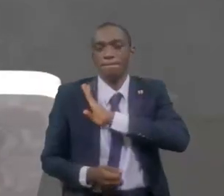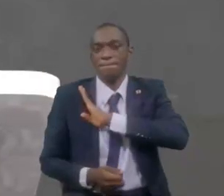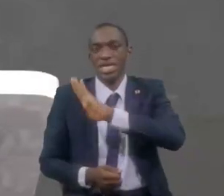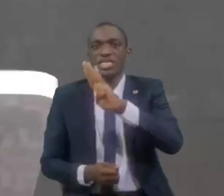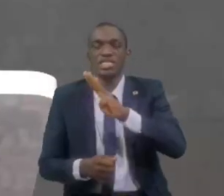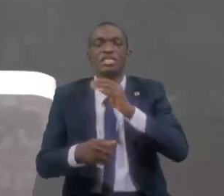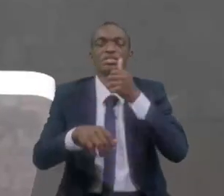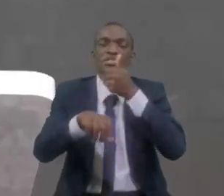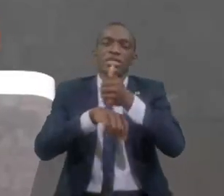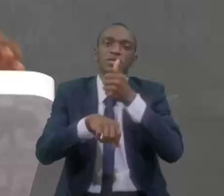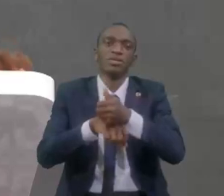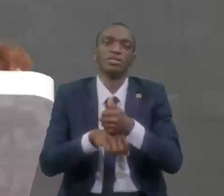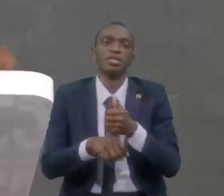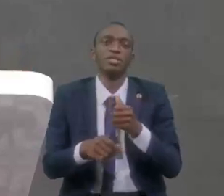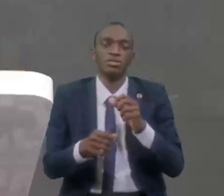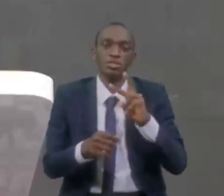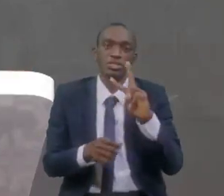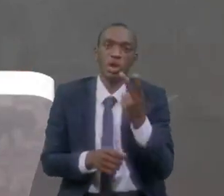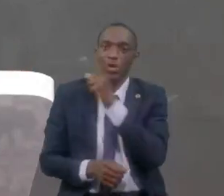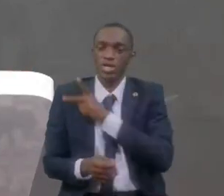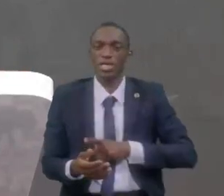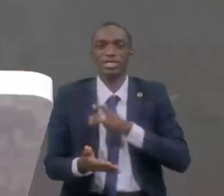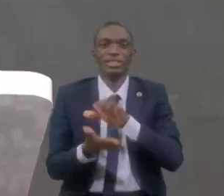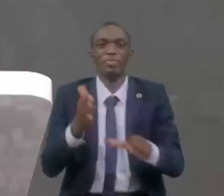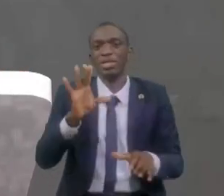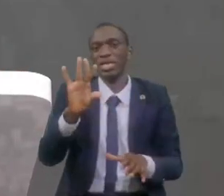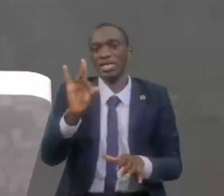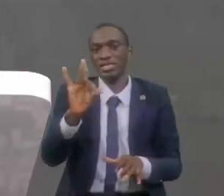Premier roi 18, deux rois 18 plutôt.